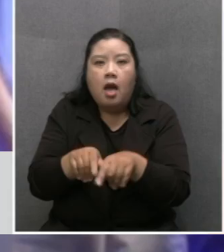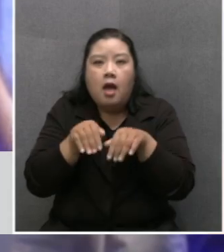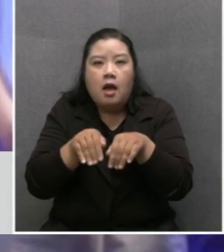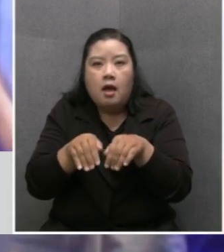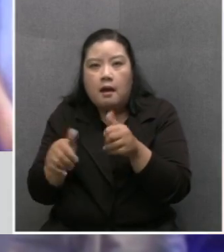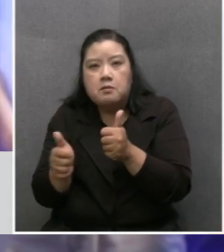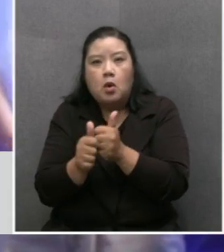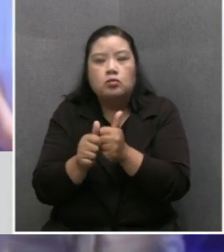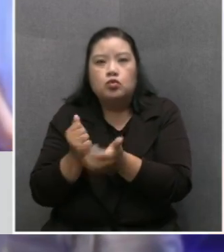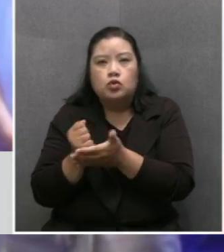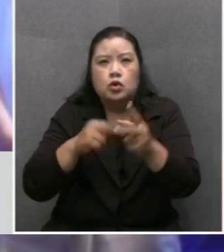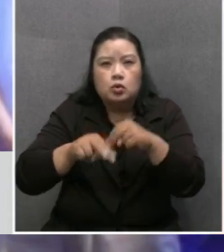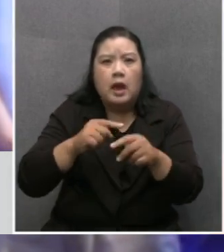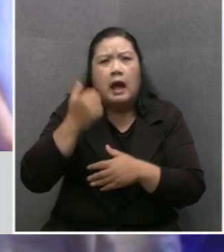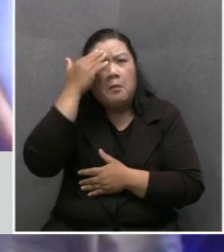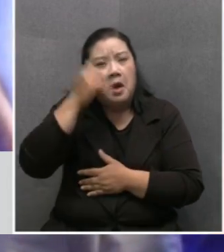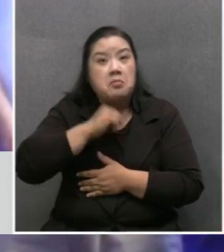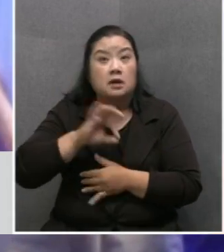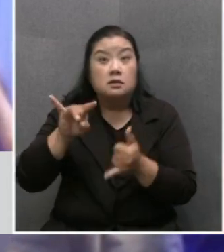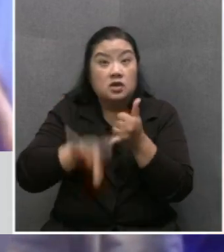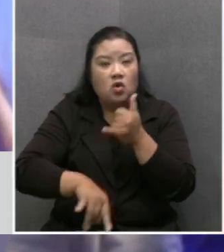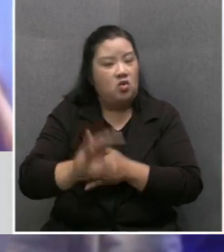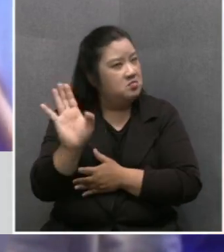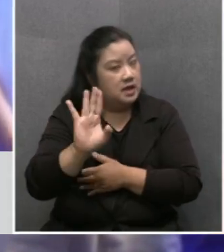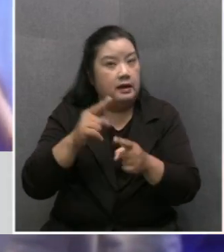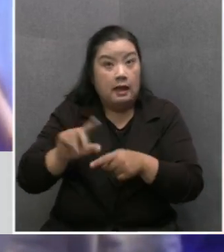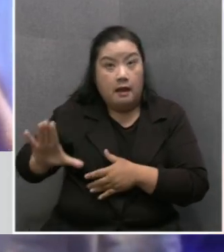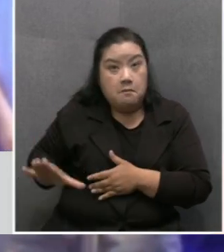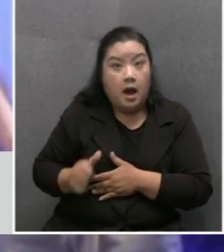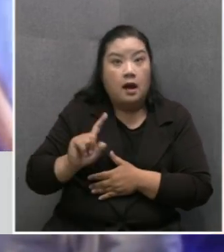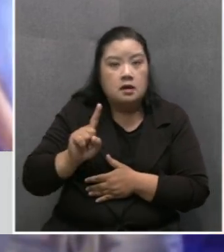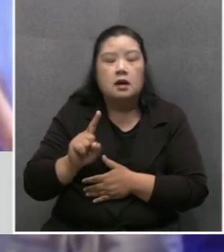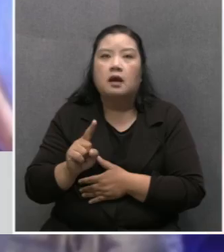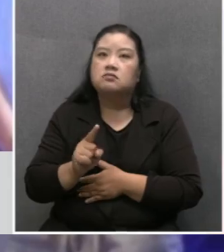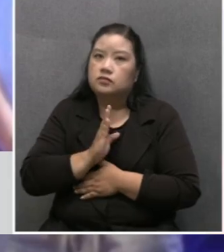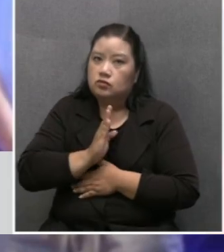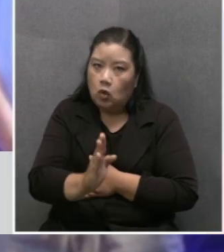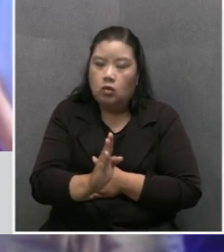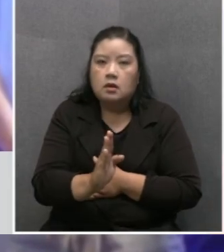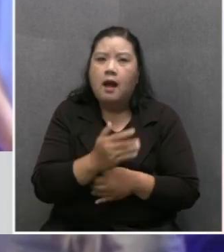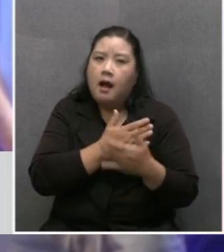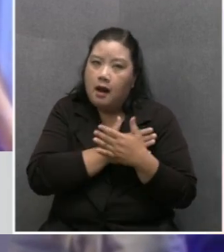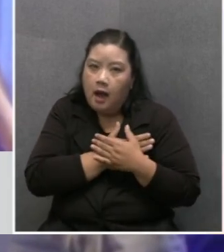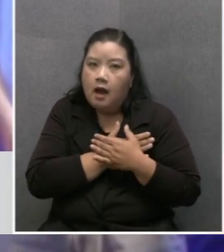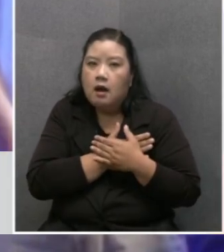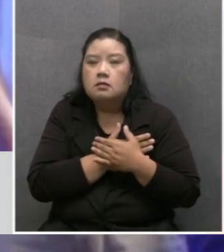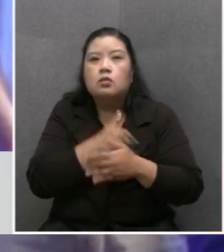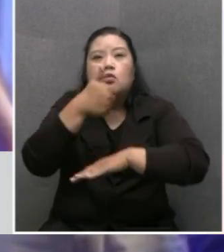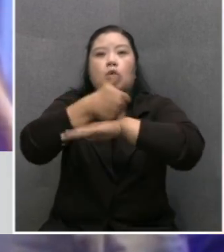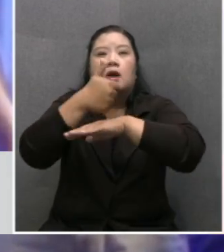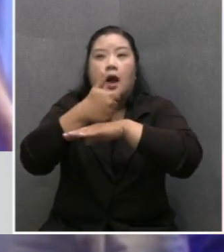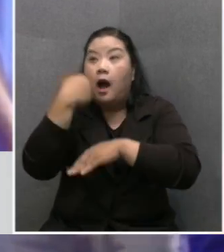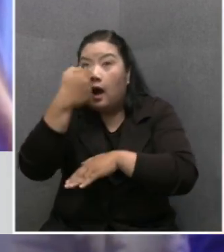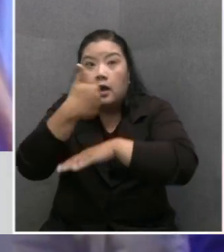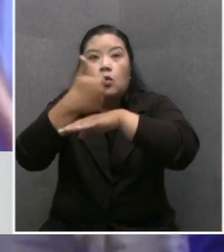ฟังดูแล้วเหมือนด้อยค่าแต่อย่าลืมว่าคุณสมบัติของสุนัขมันคือมีความซื่อสัตย์ภักดีต่อเจ้านายซึ่งเจ้านายก็คือประชาช